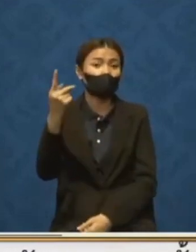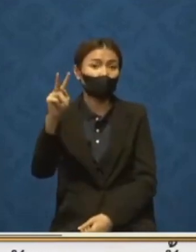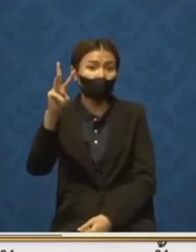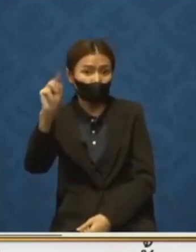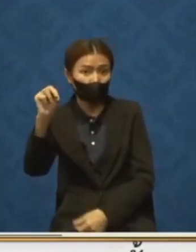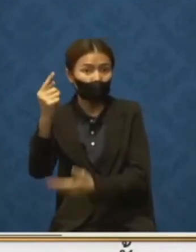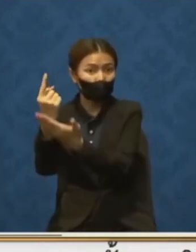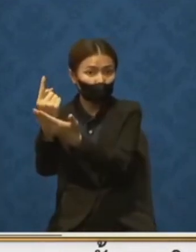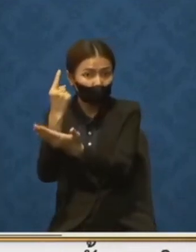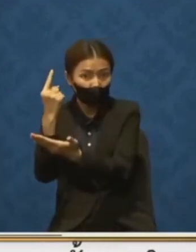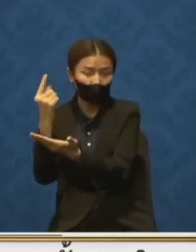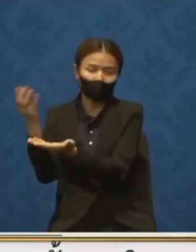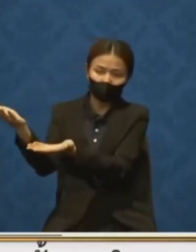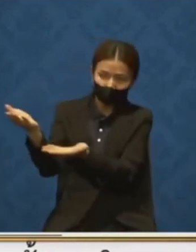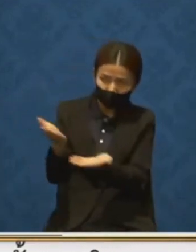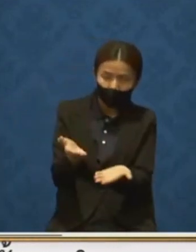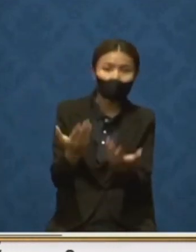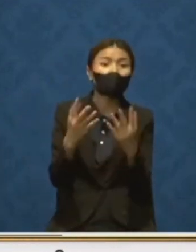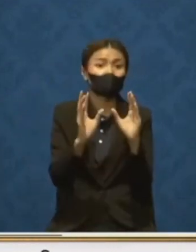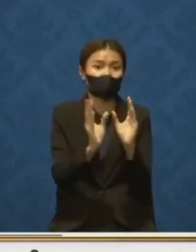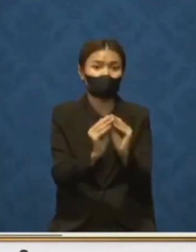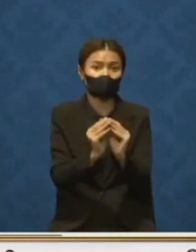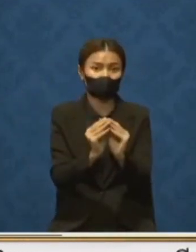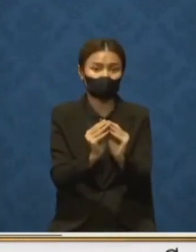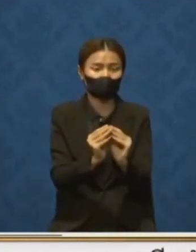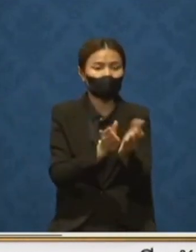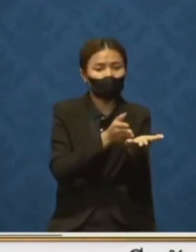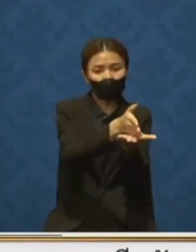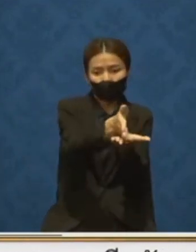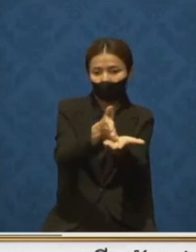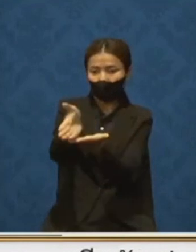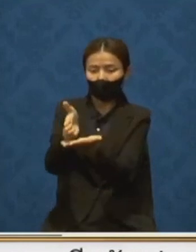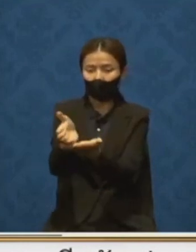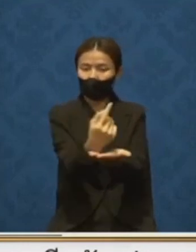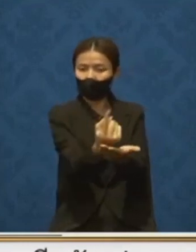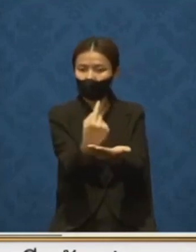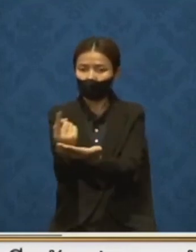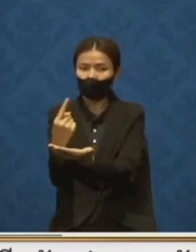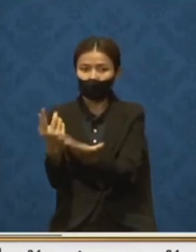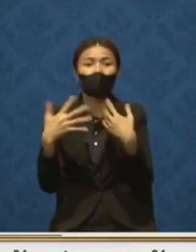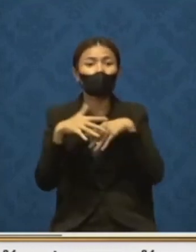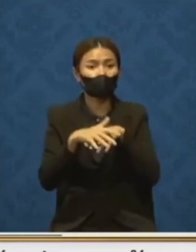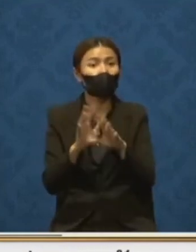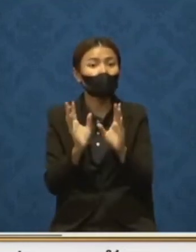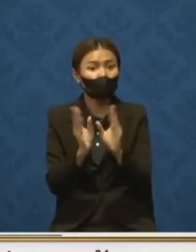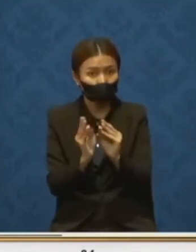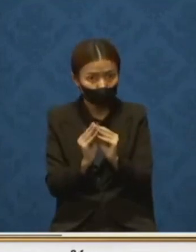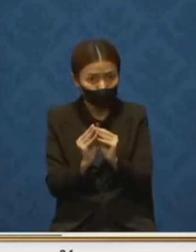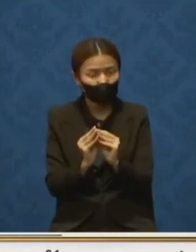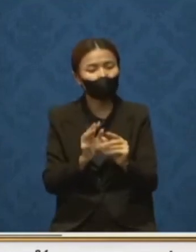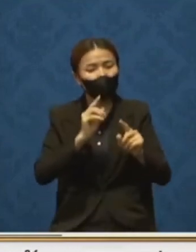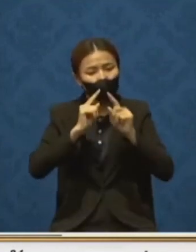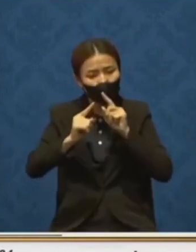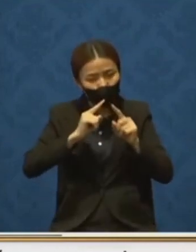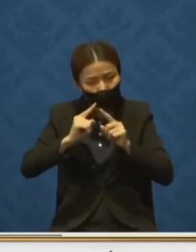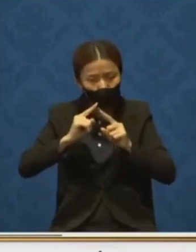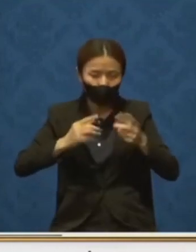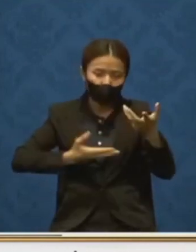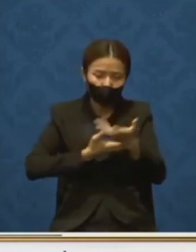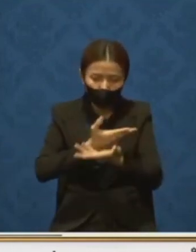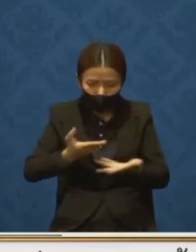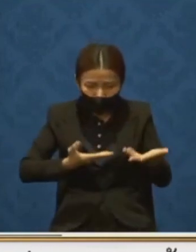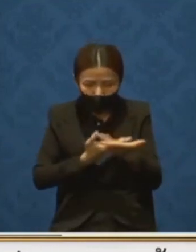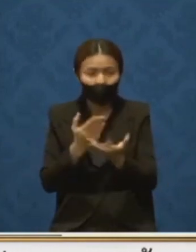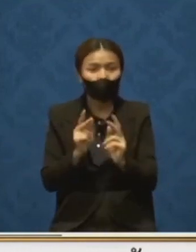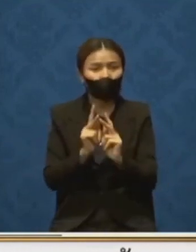านที่เกี่ยวข้องเข้าร่วมประชุมเพื่อให้ความเห็นและข้อเสนอแนะซึ่งเป็นประโยชน์ต่อการพิจารณาของคณะกรร